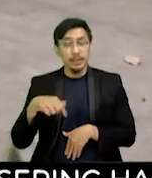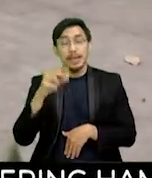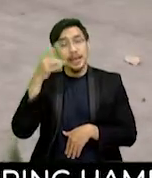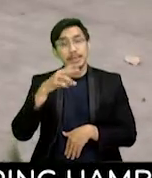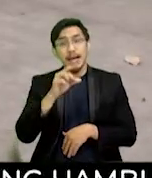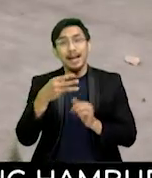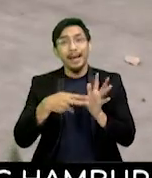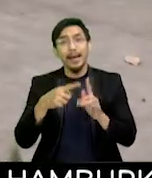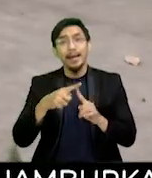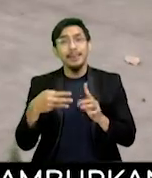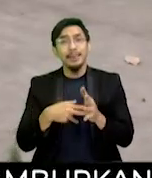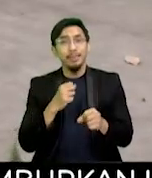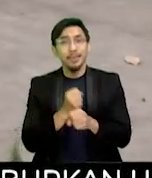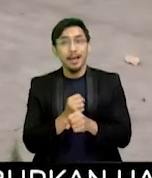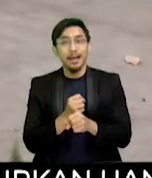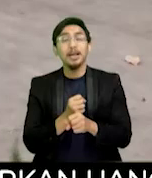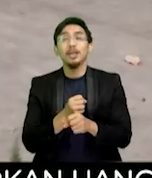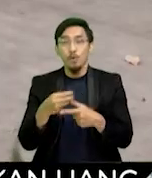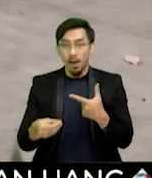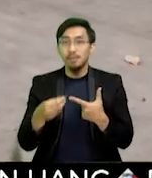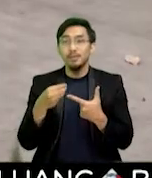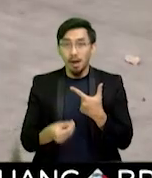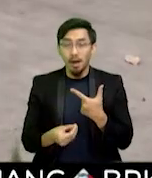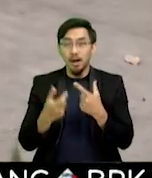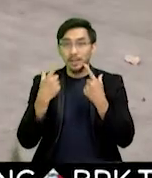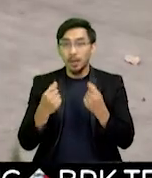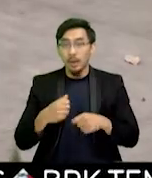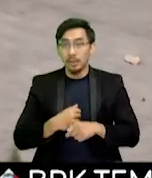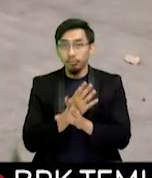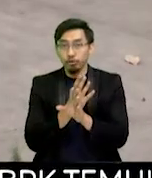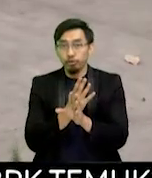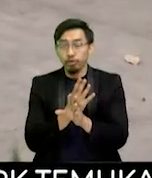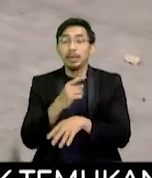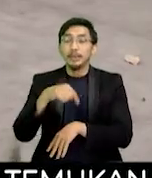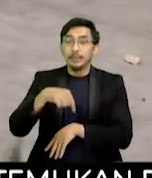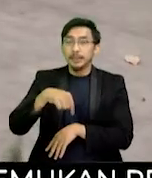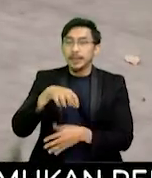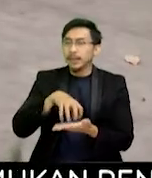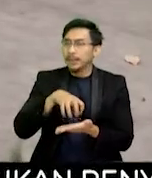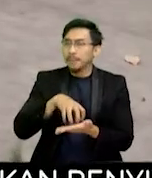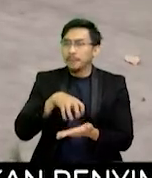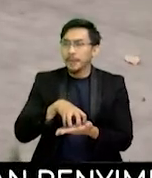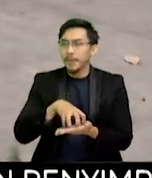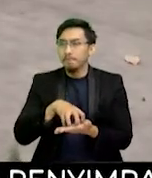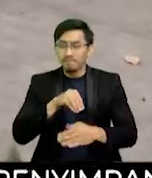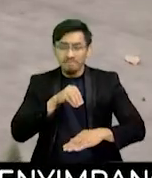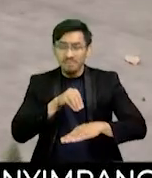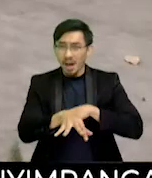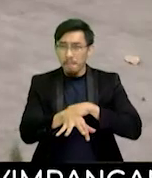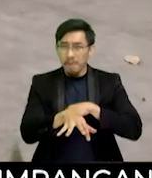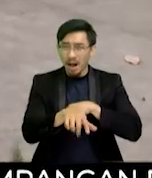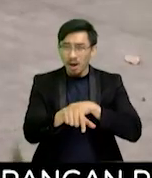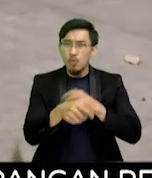Sumberwuluh, Kecamatan Candipuro, Kabupaten Lumajang, Jawa Timur, yang menjadi titik terdampak cukup parah atas guguran awan panas